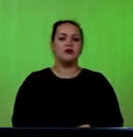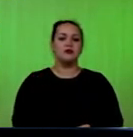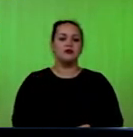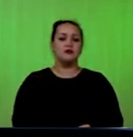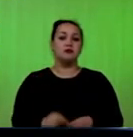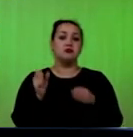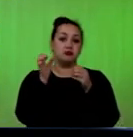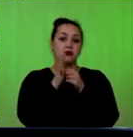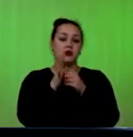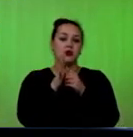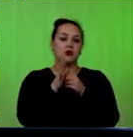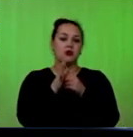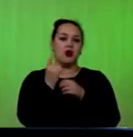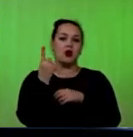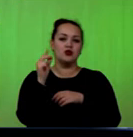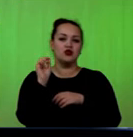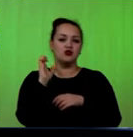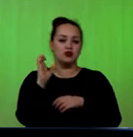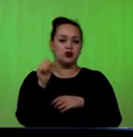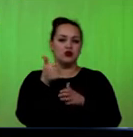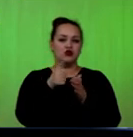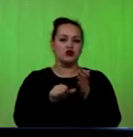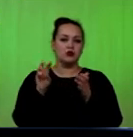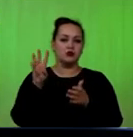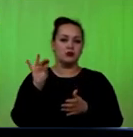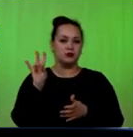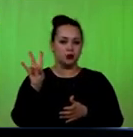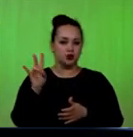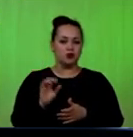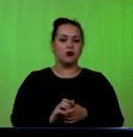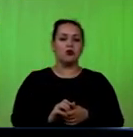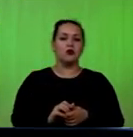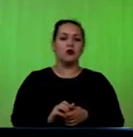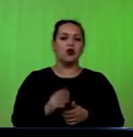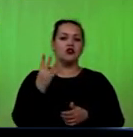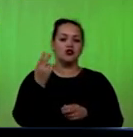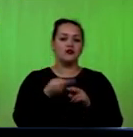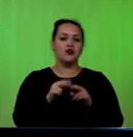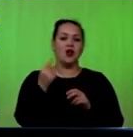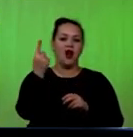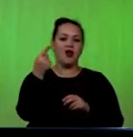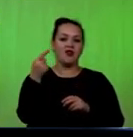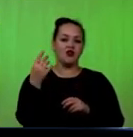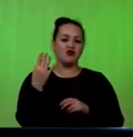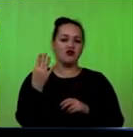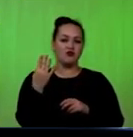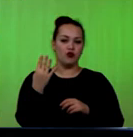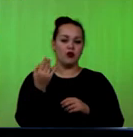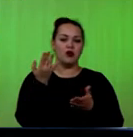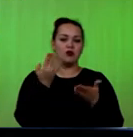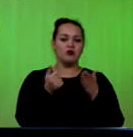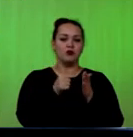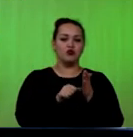15 в одном часе 60 минут четверть это одна четвертая часть если мы